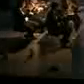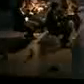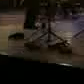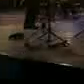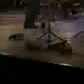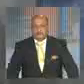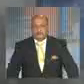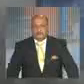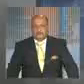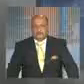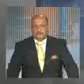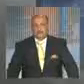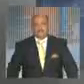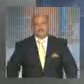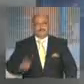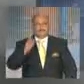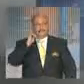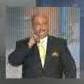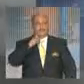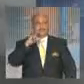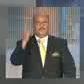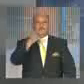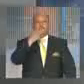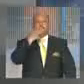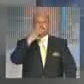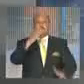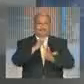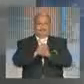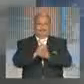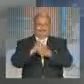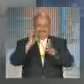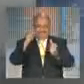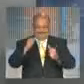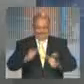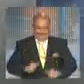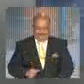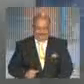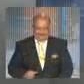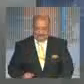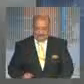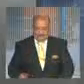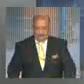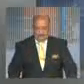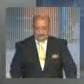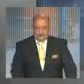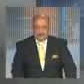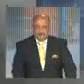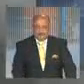شكرا على المتابعة، إلى اللقاء.